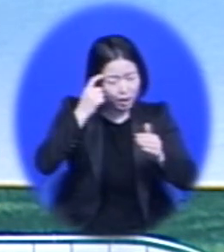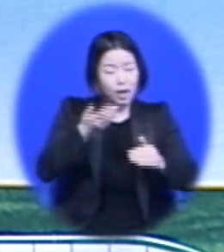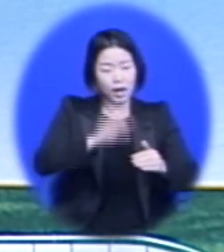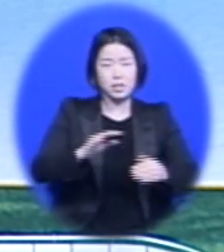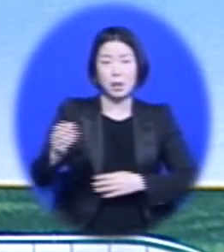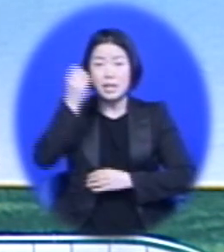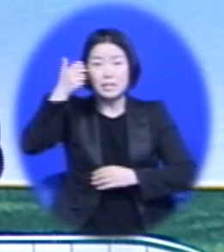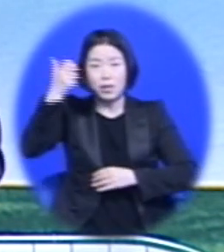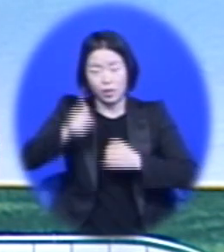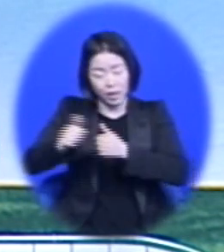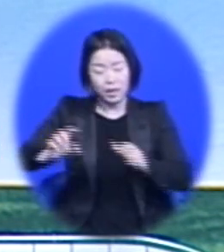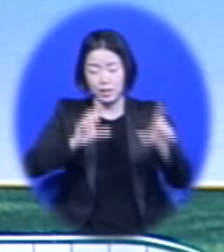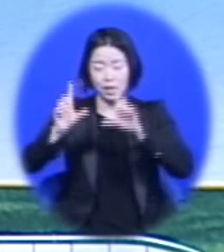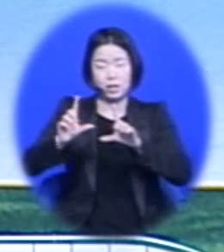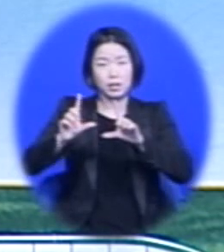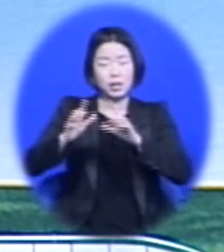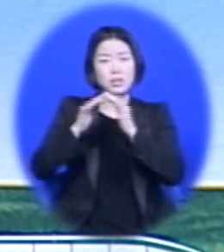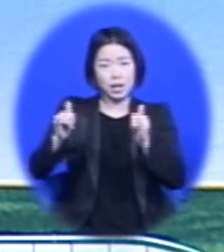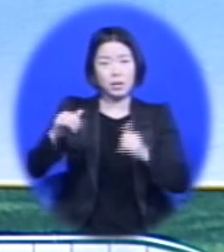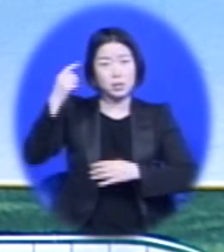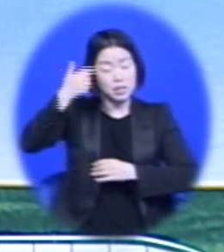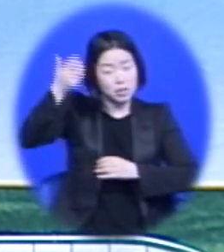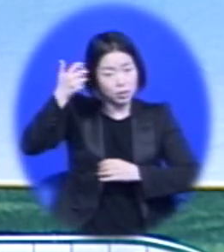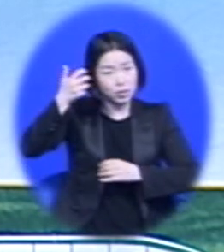사는 사람은 성령에 속한 것을 생각합니다.